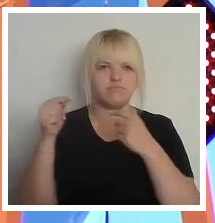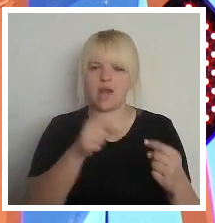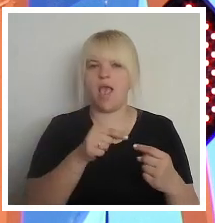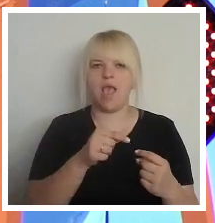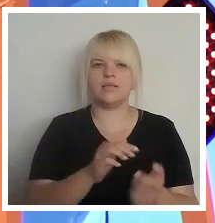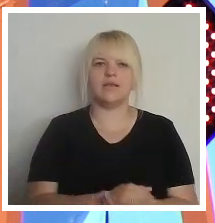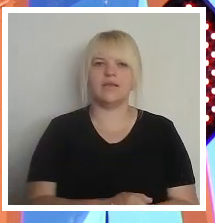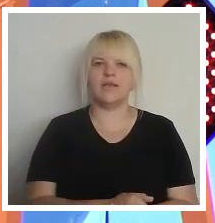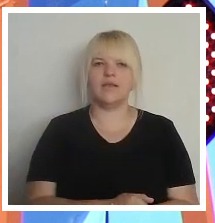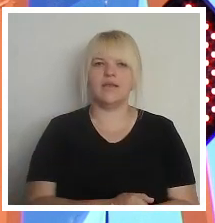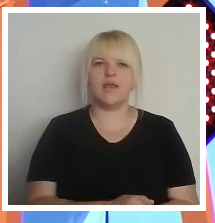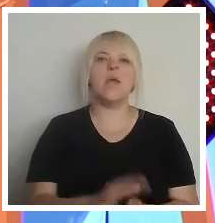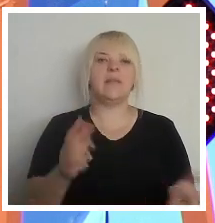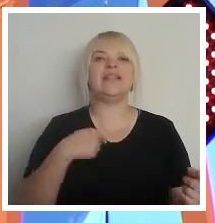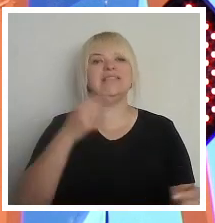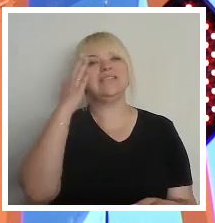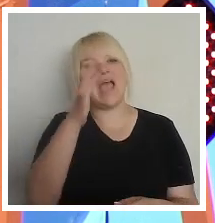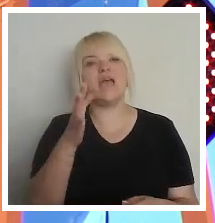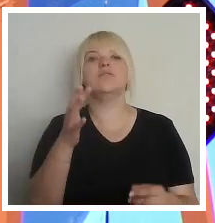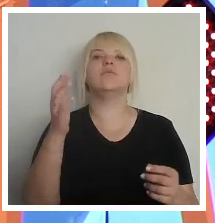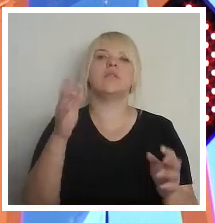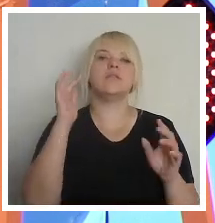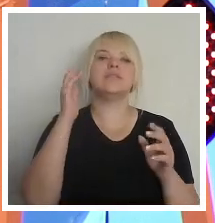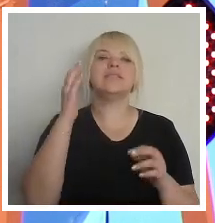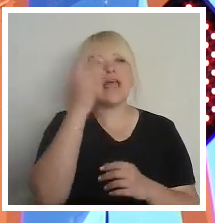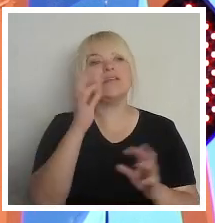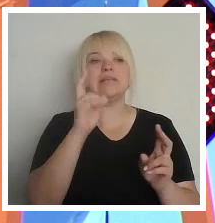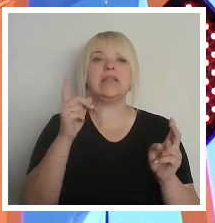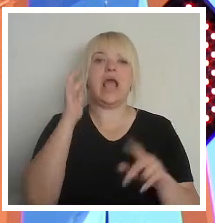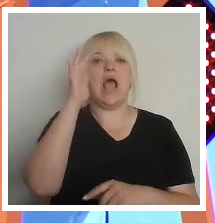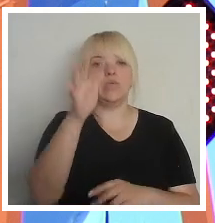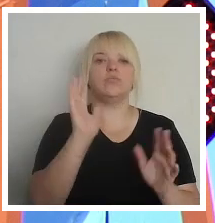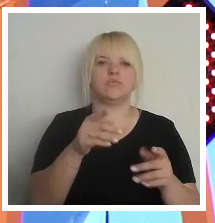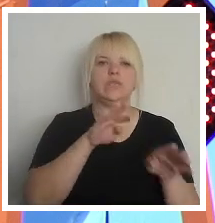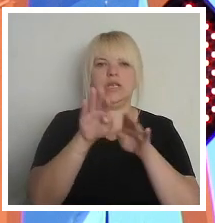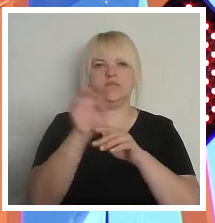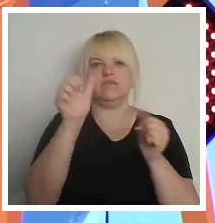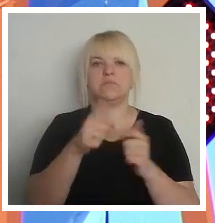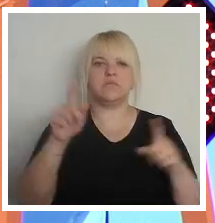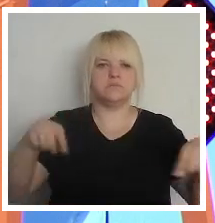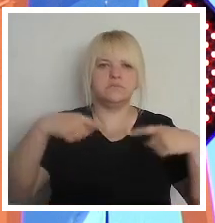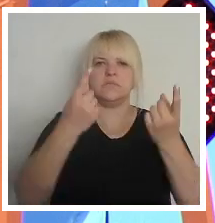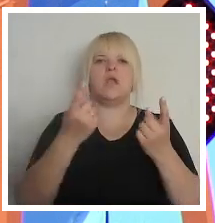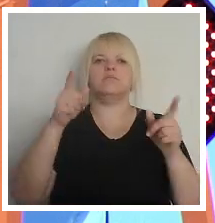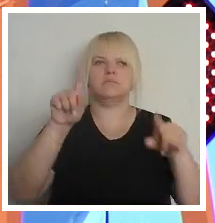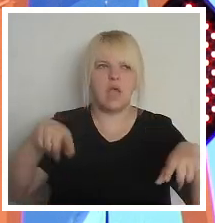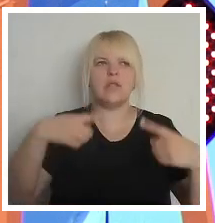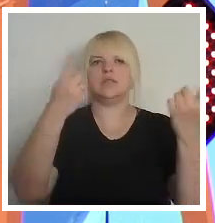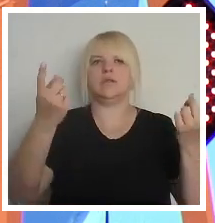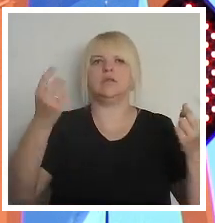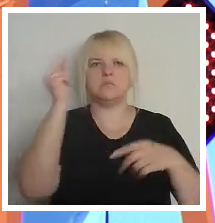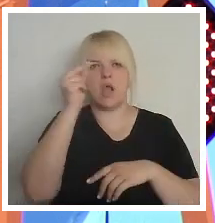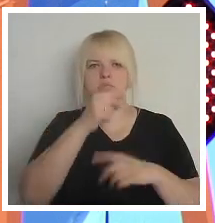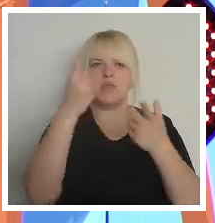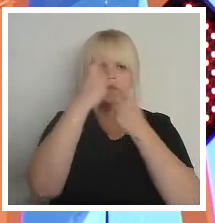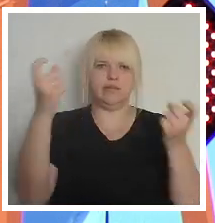Nu, bet es ceru, ka mēs nākotnē nonāksim līdz līdzīgam formātam, jo mēs augam, mācamies mediju tendenci, attīstamies un negribam